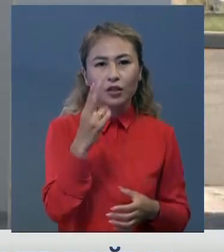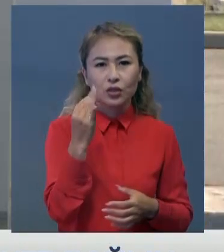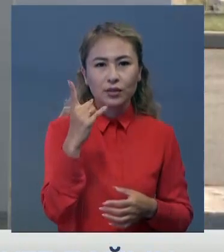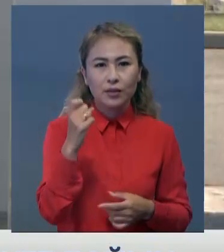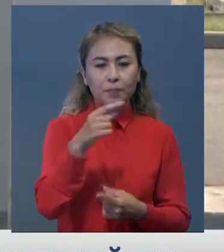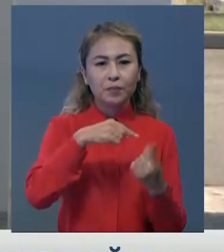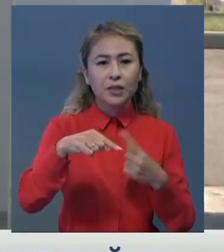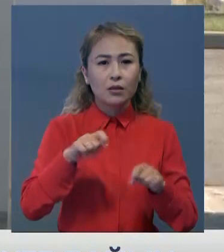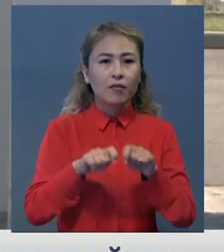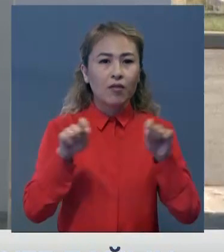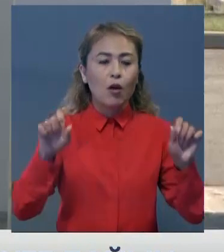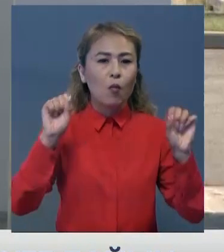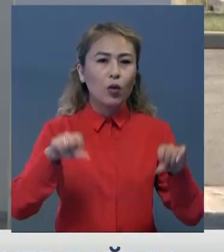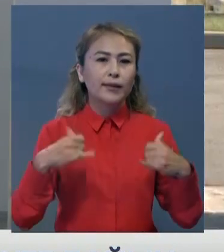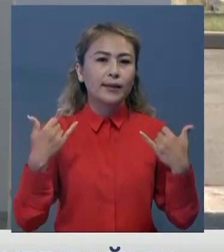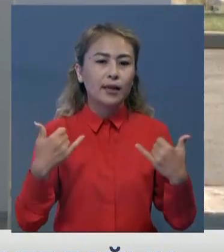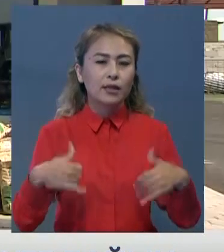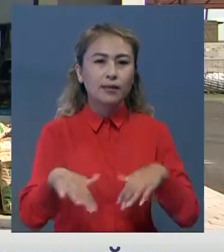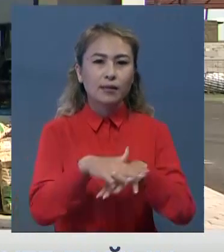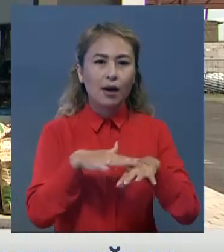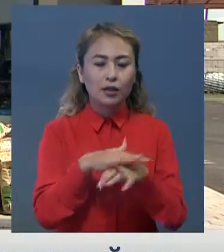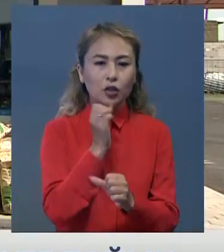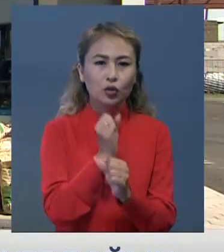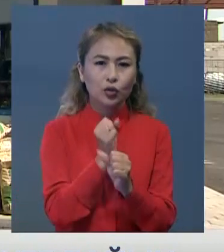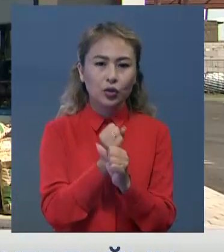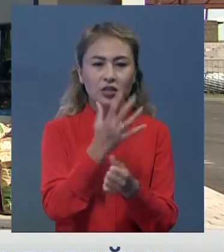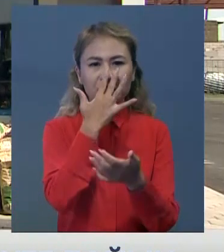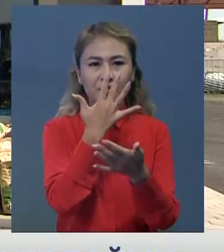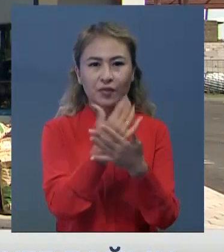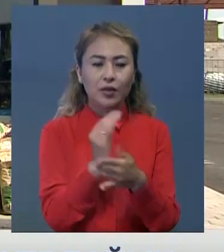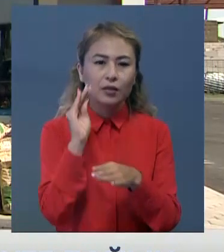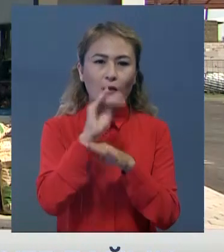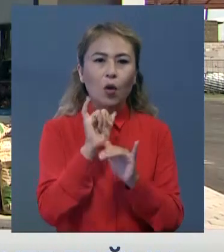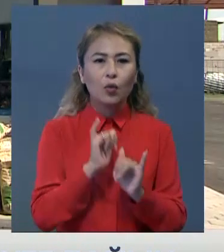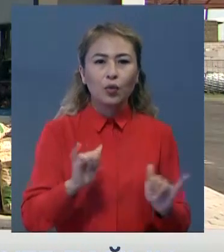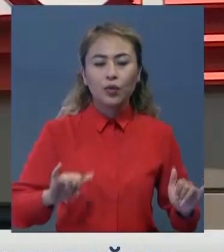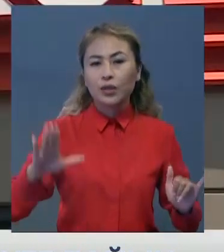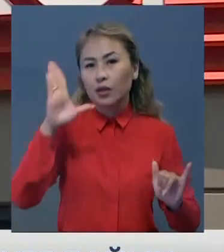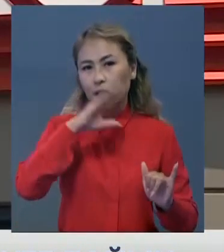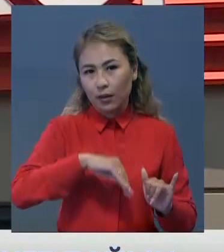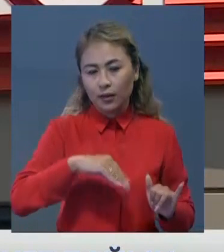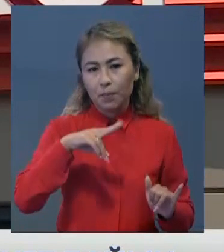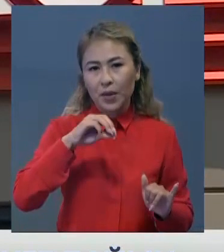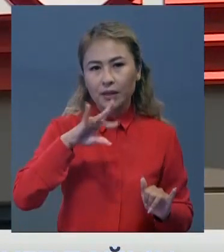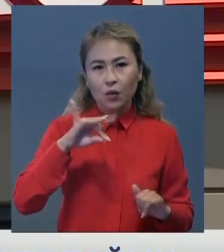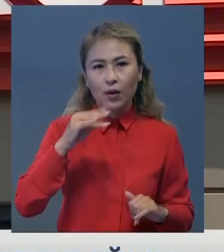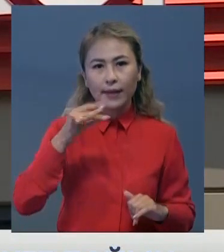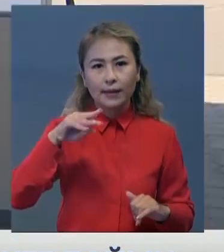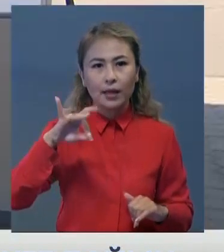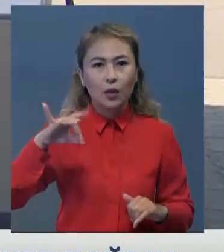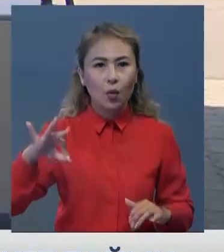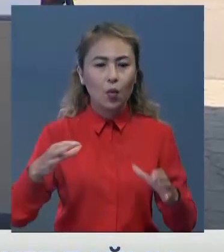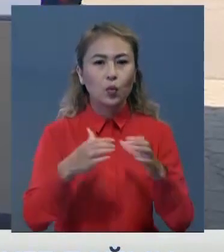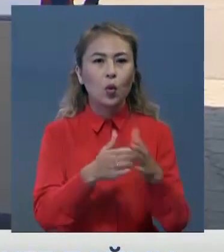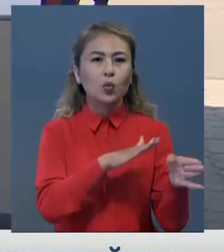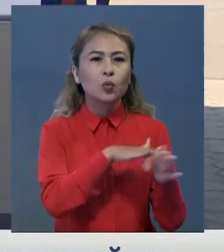бизнес бастай алады. Немесе қазірде осы нарықта жүрген жандар өз істерін көркейте алады. Өз тарапынан Петро Ритейл компаниясы